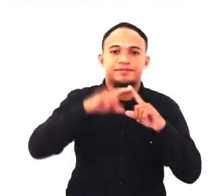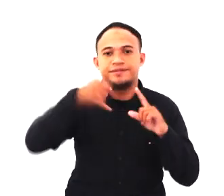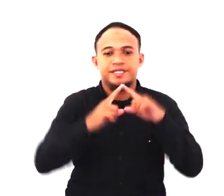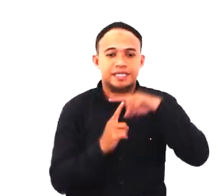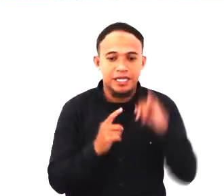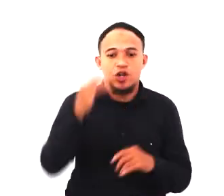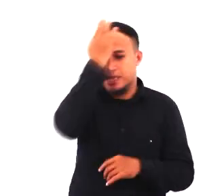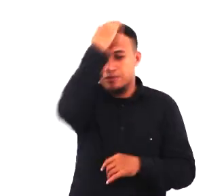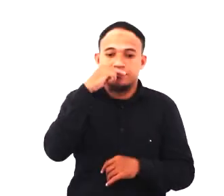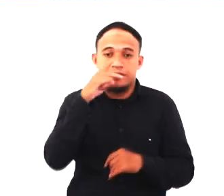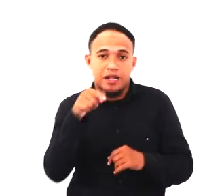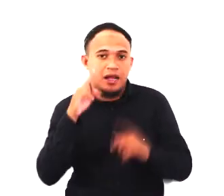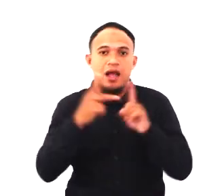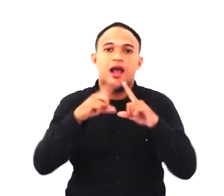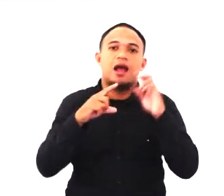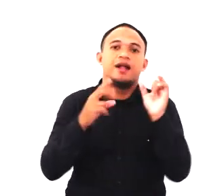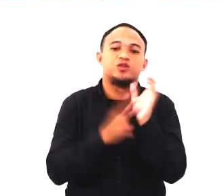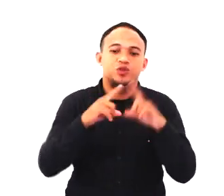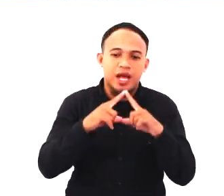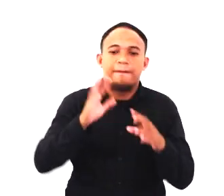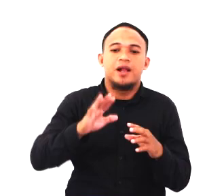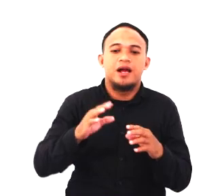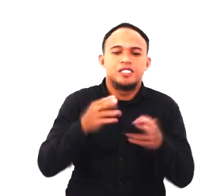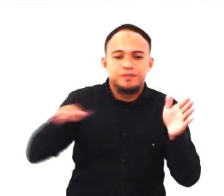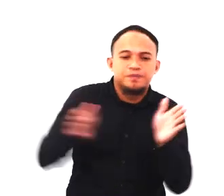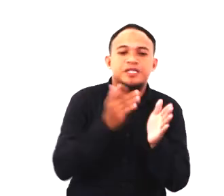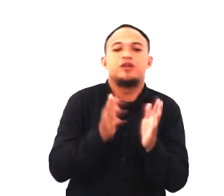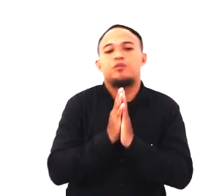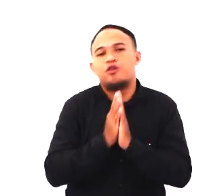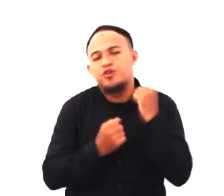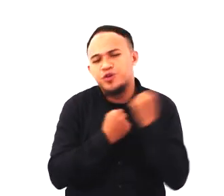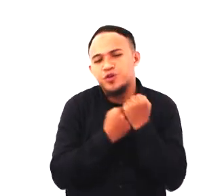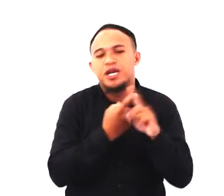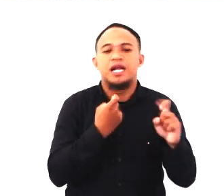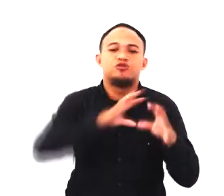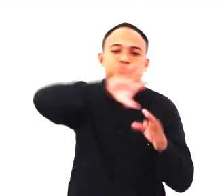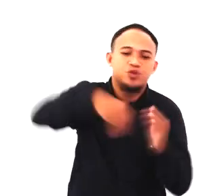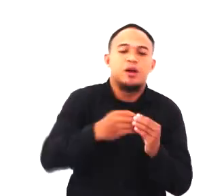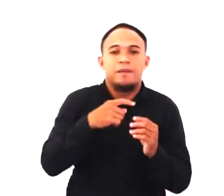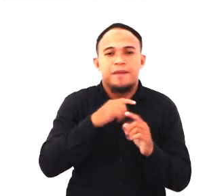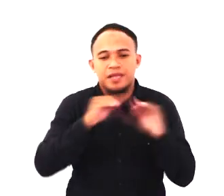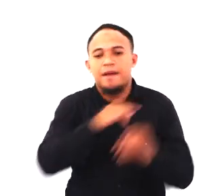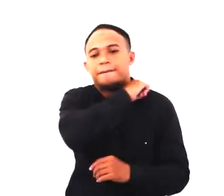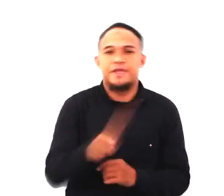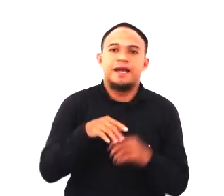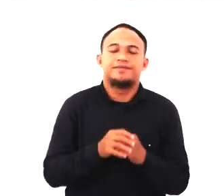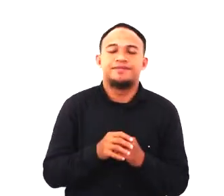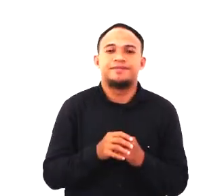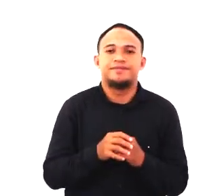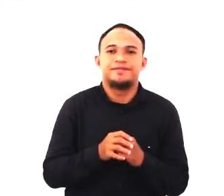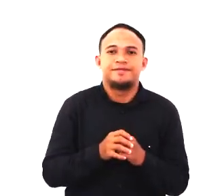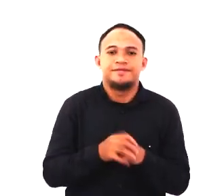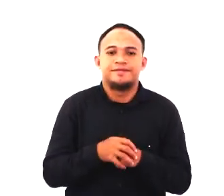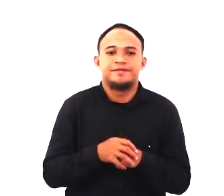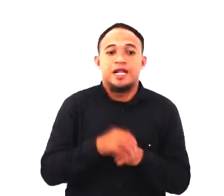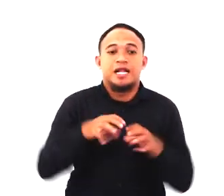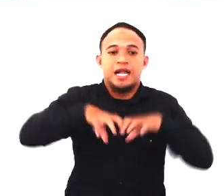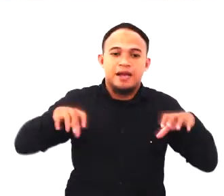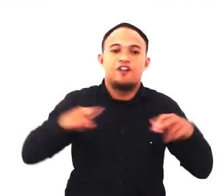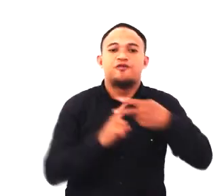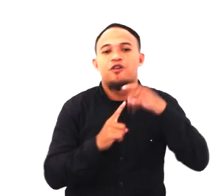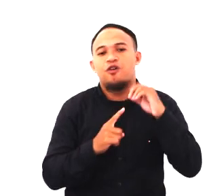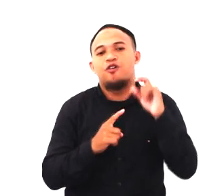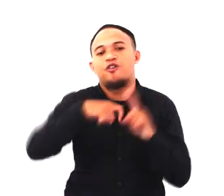pada kesempatan itu memohon dukungan dari seluruh jajaran pemerintah daerah dan Forkopimda agar dapat